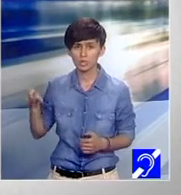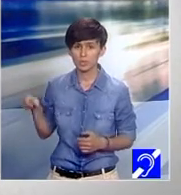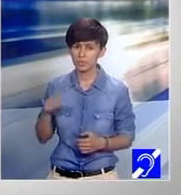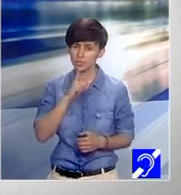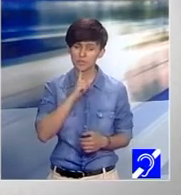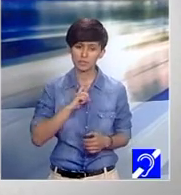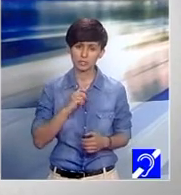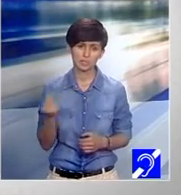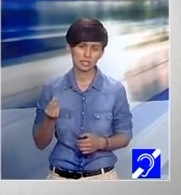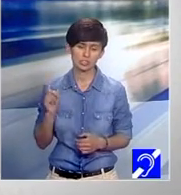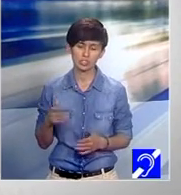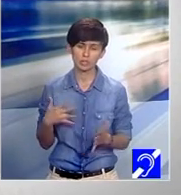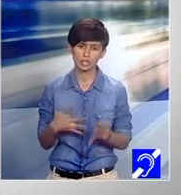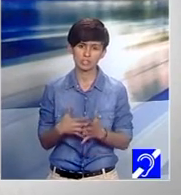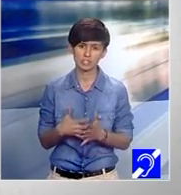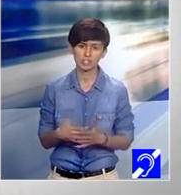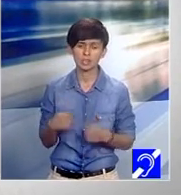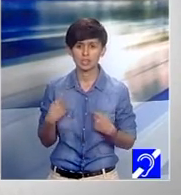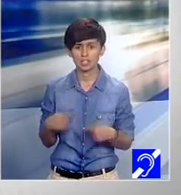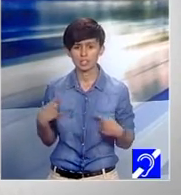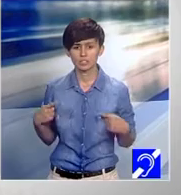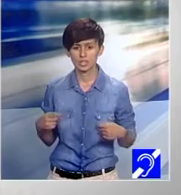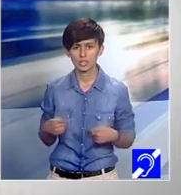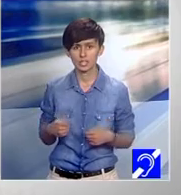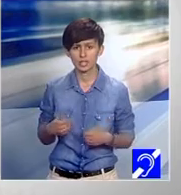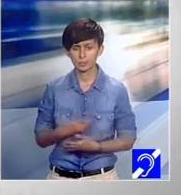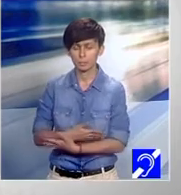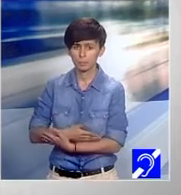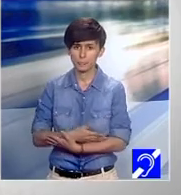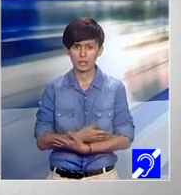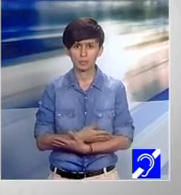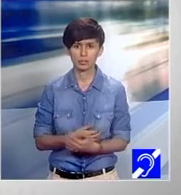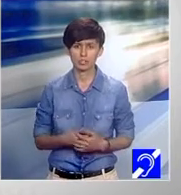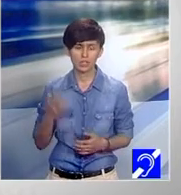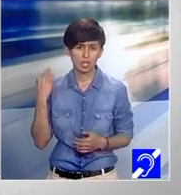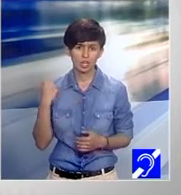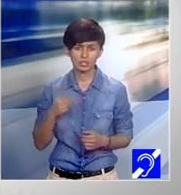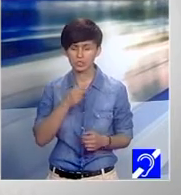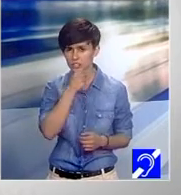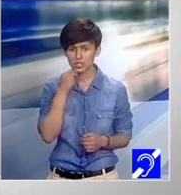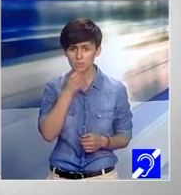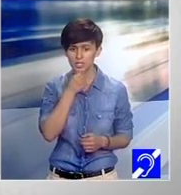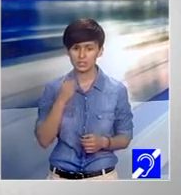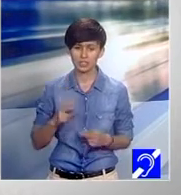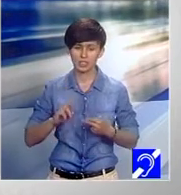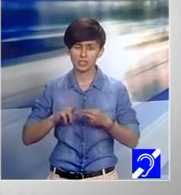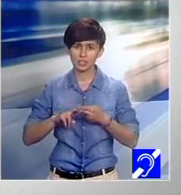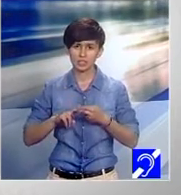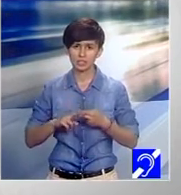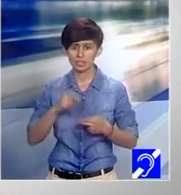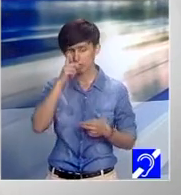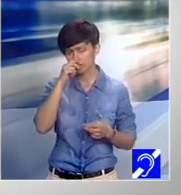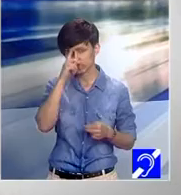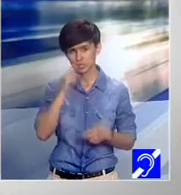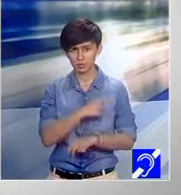trebuie testat fiecare nou născut? Și a fost atât de benefică întâlnirea cu acele asistente, încât noi am dat la sfârșit un chestionar să vedem ce